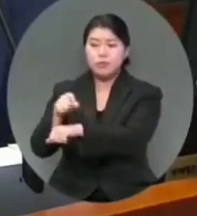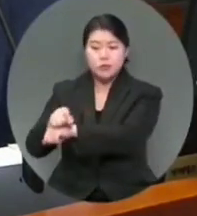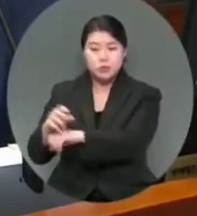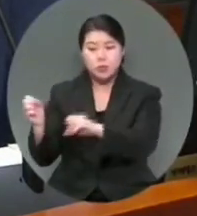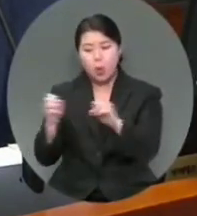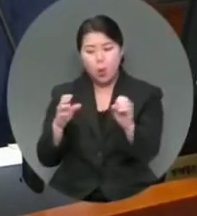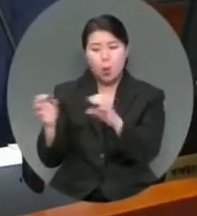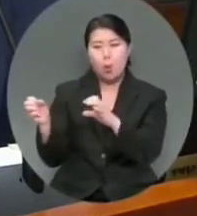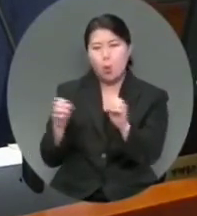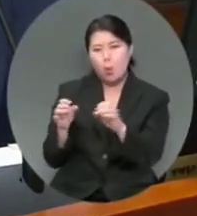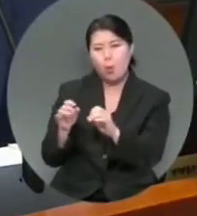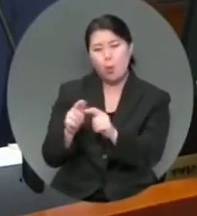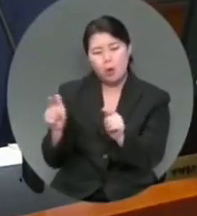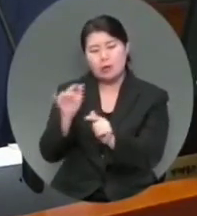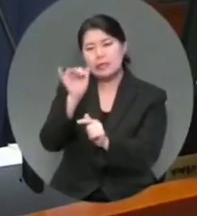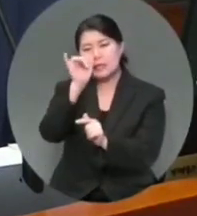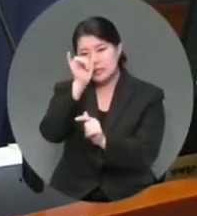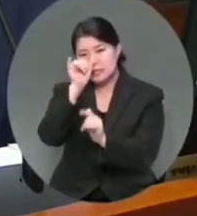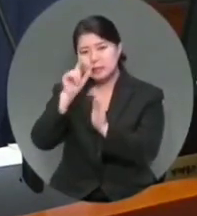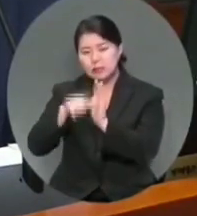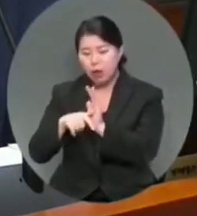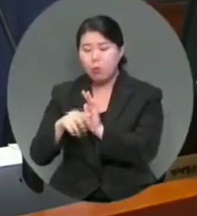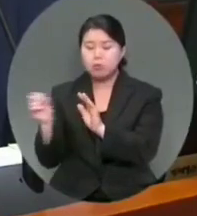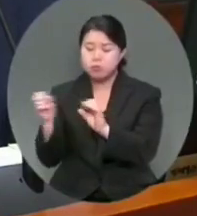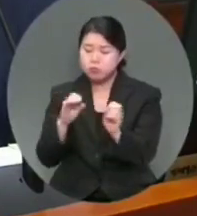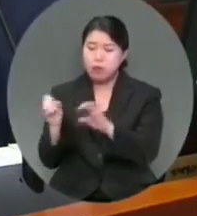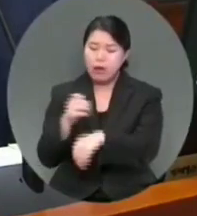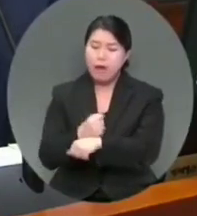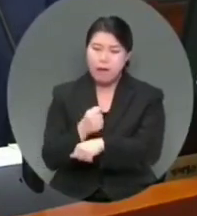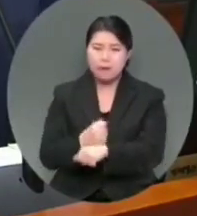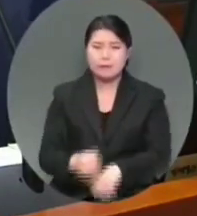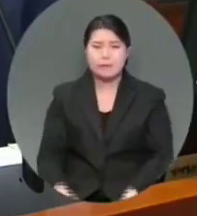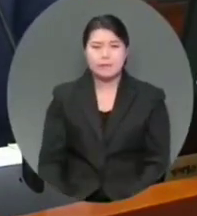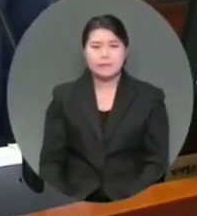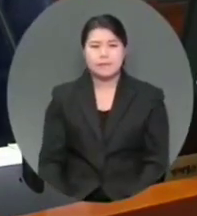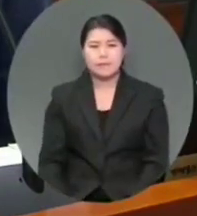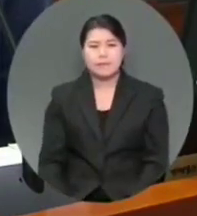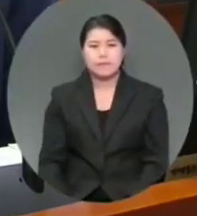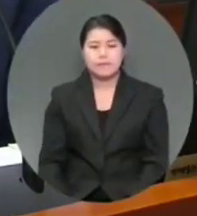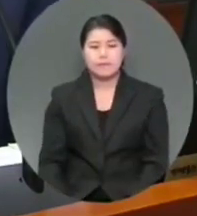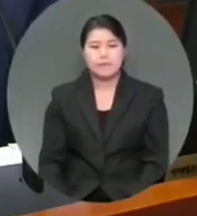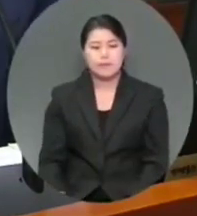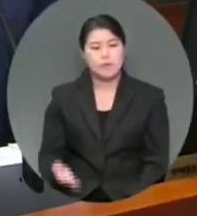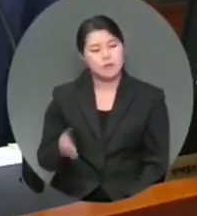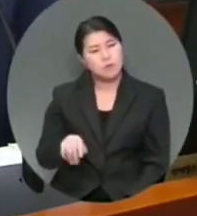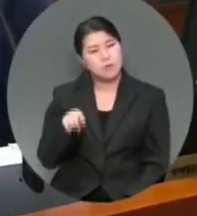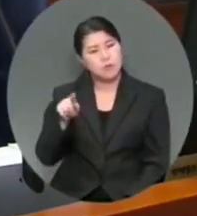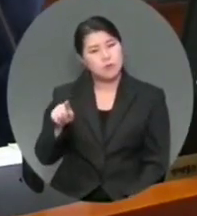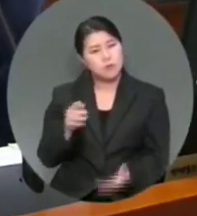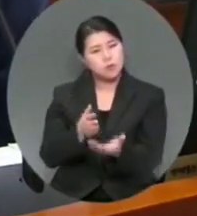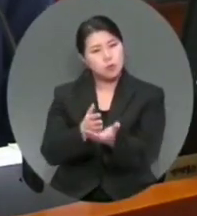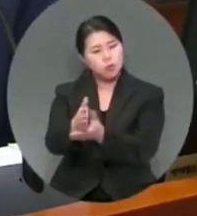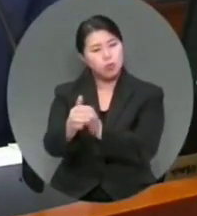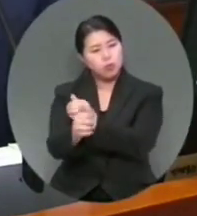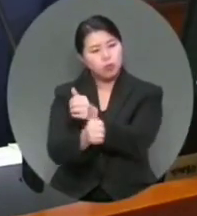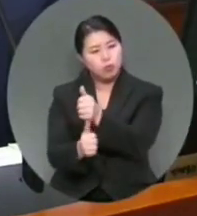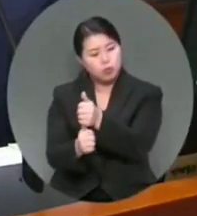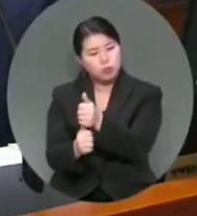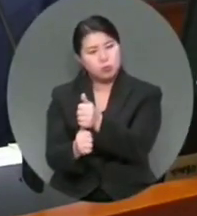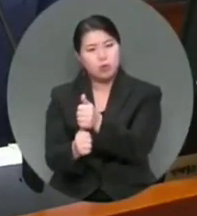계획이나 그런 게 있으면 그때그때 또 소통하고 그렇게 해서 작업을 해온 겁니다. 근데 국과심 전문위원이나 이런